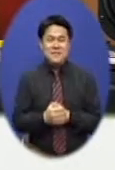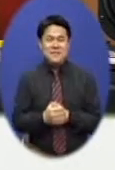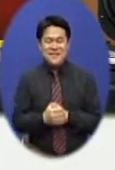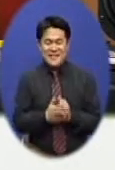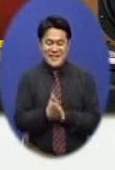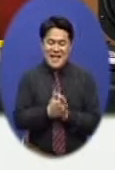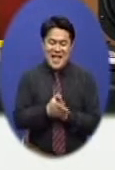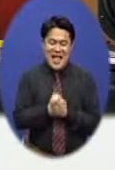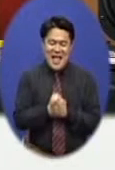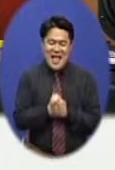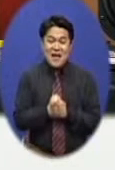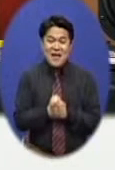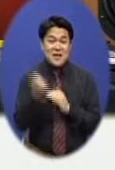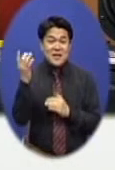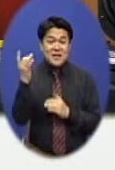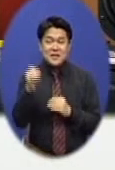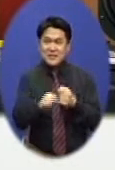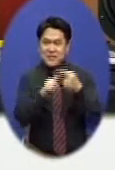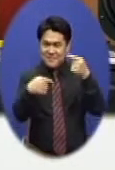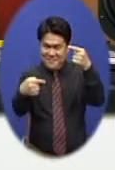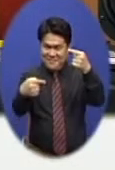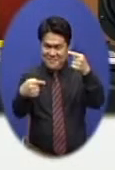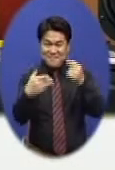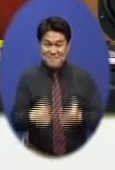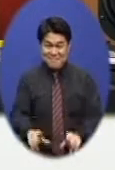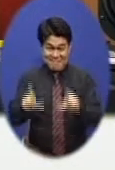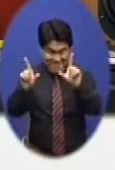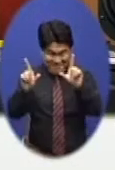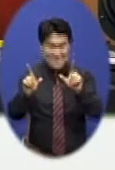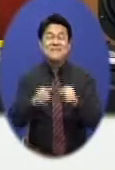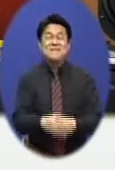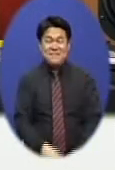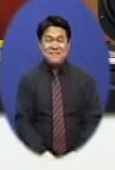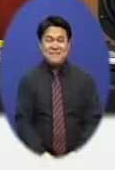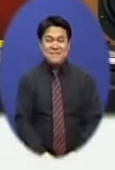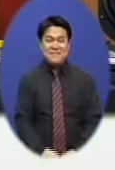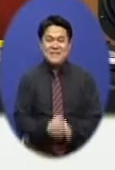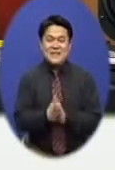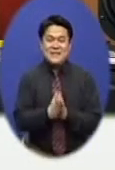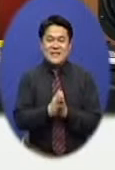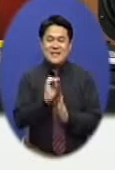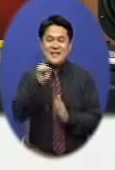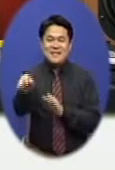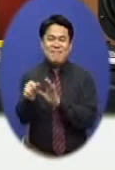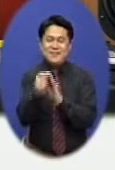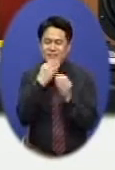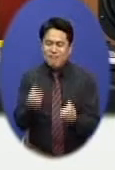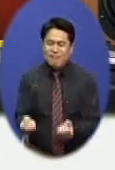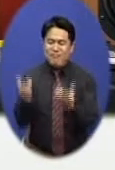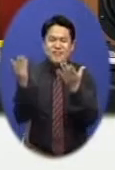이제 아 양력. 1월 1일 날. 아하. 그날 이제 생신인데 이제 또 가서 네. 해드려야지.